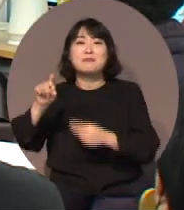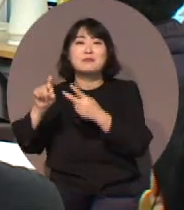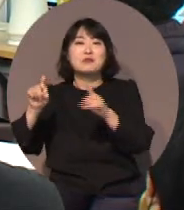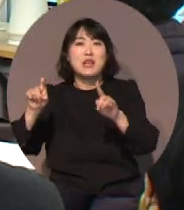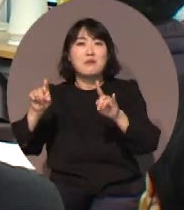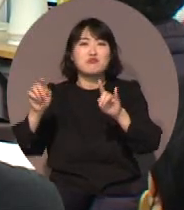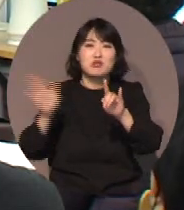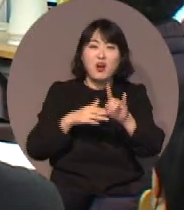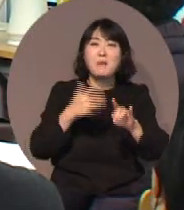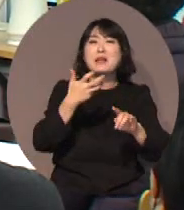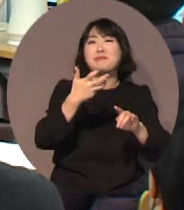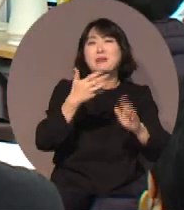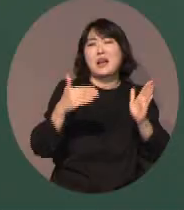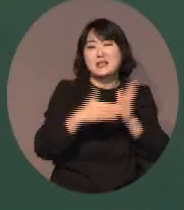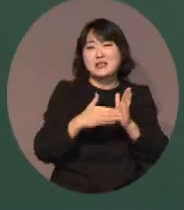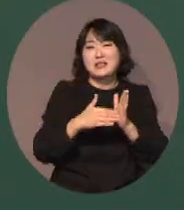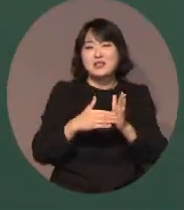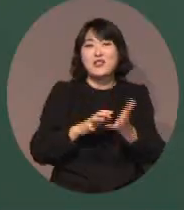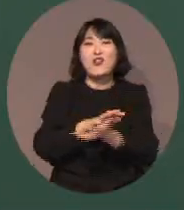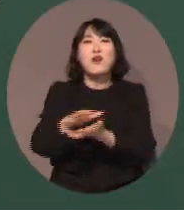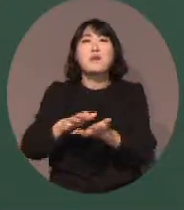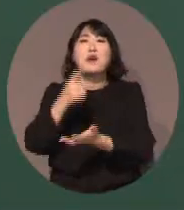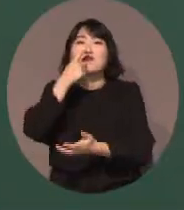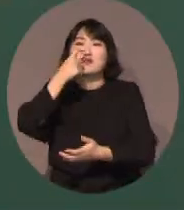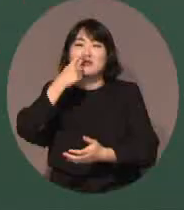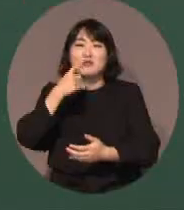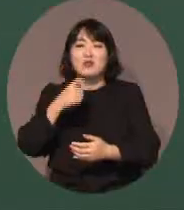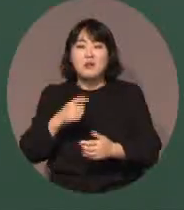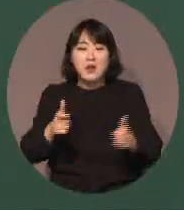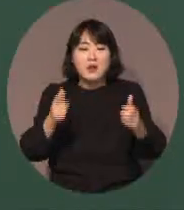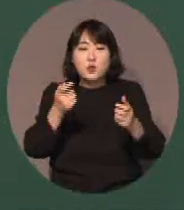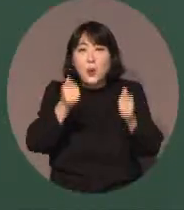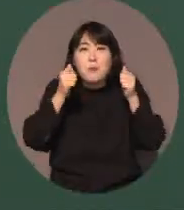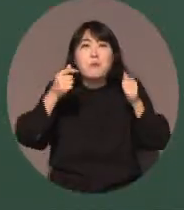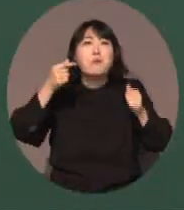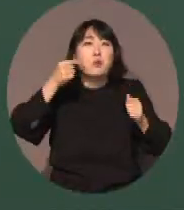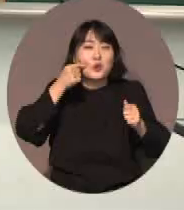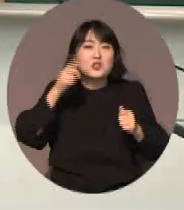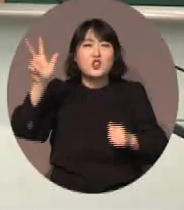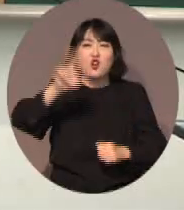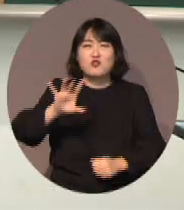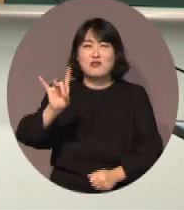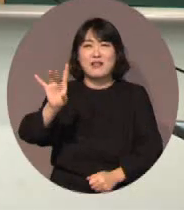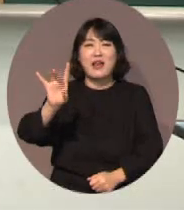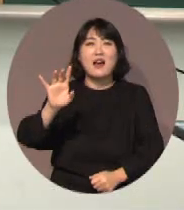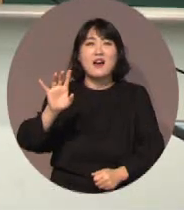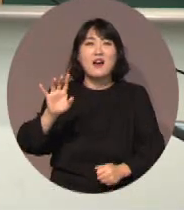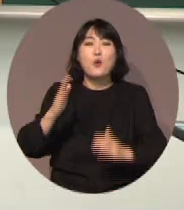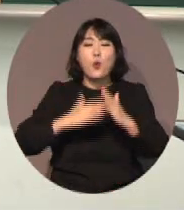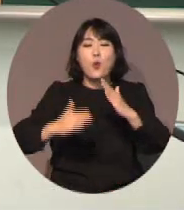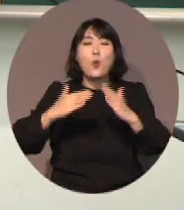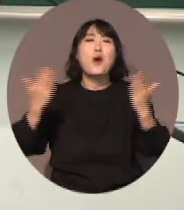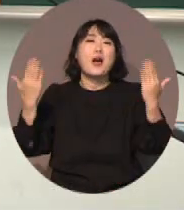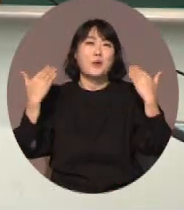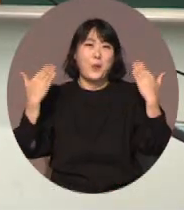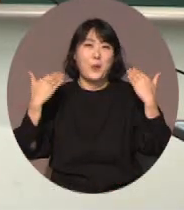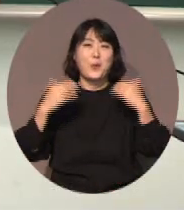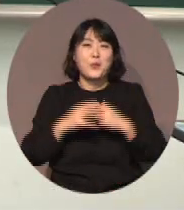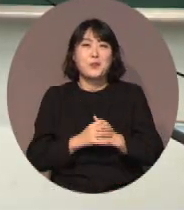80대가 한 교실에서 수업하는 이곳은 배움의 시기를 놓친 이들을 위한 전국 유일의 학력 인정 공공형